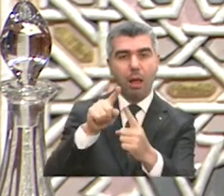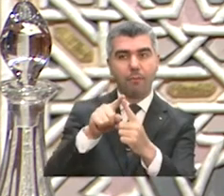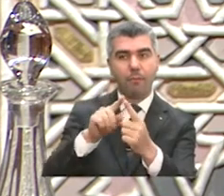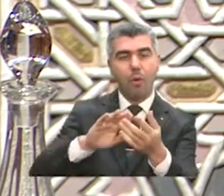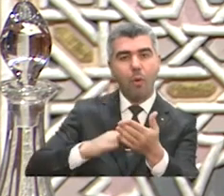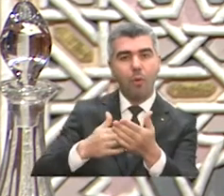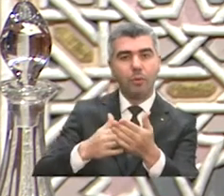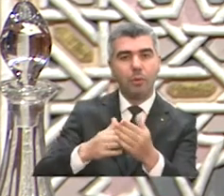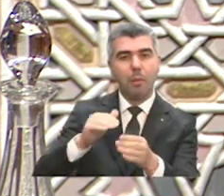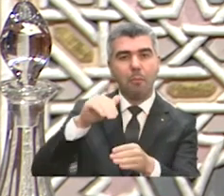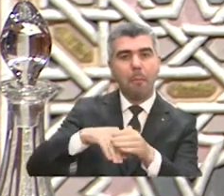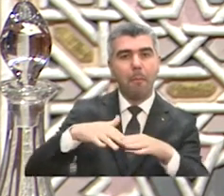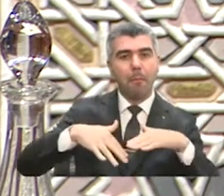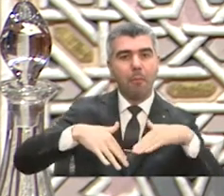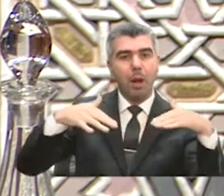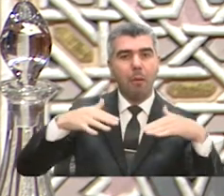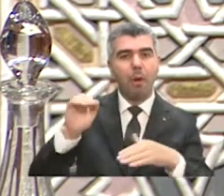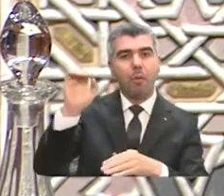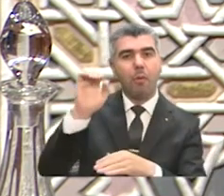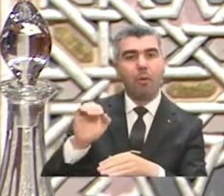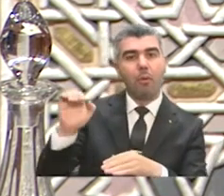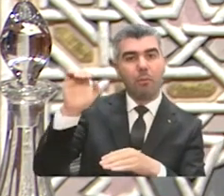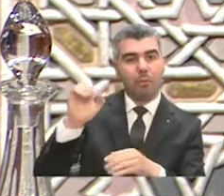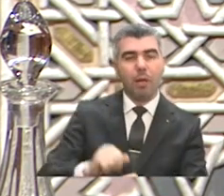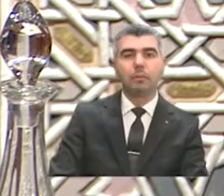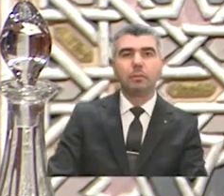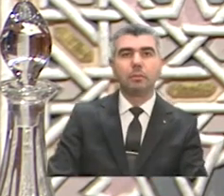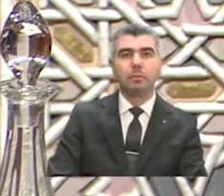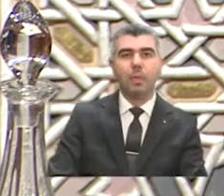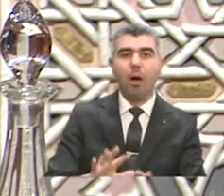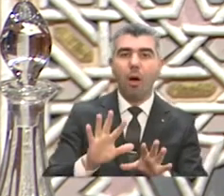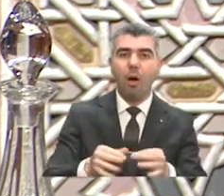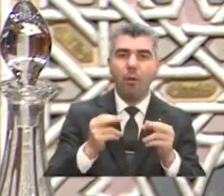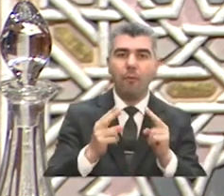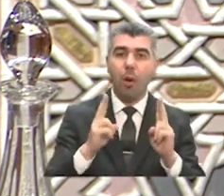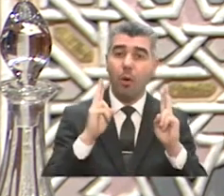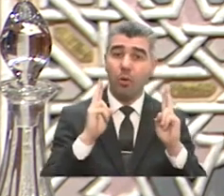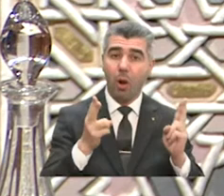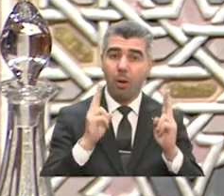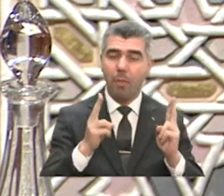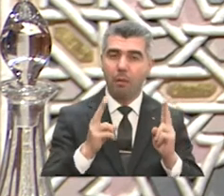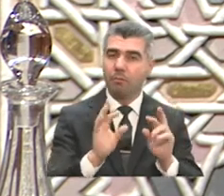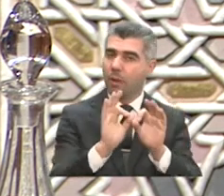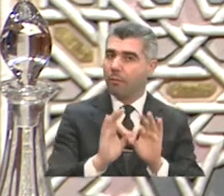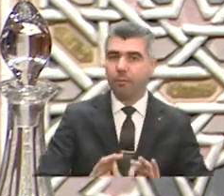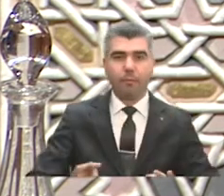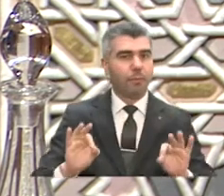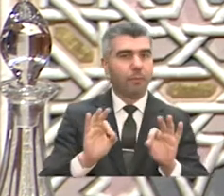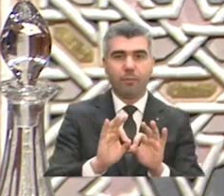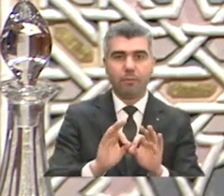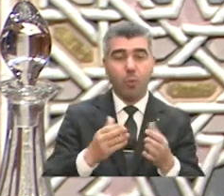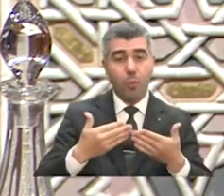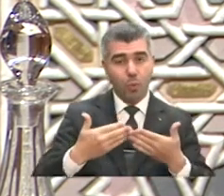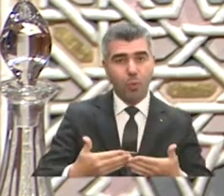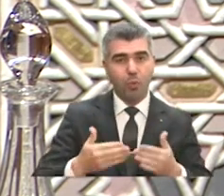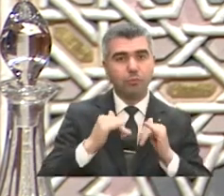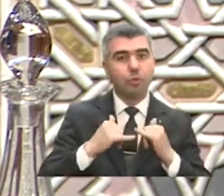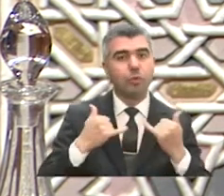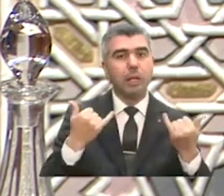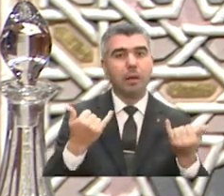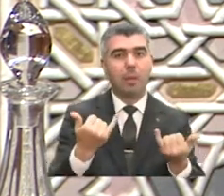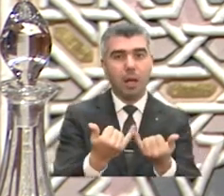Parlement, conscients justement de la nature du Parlement européen, de